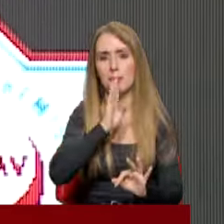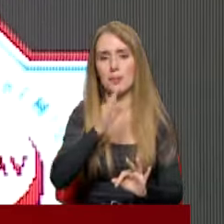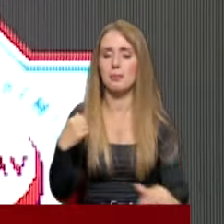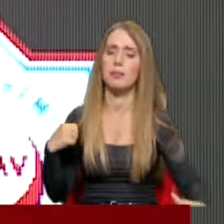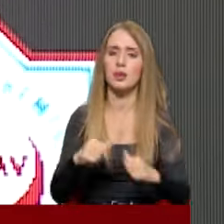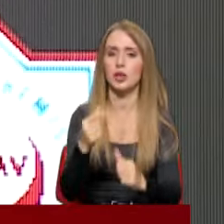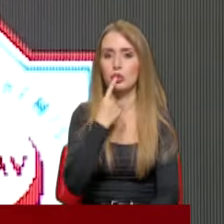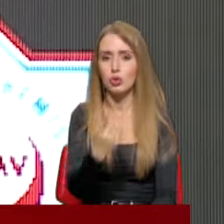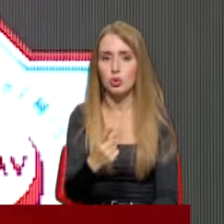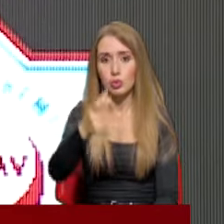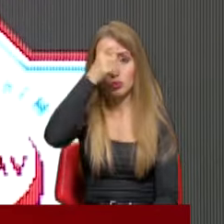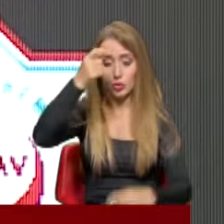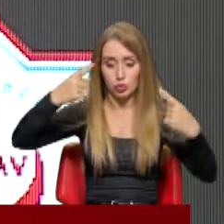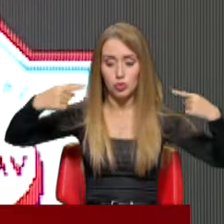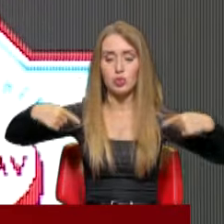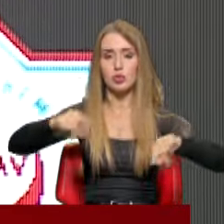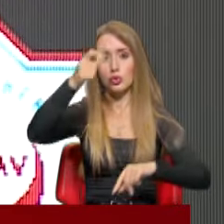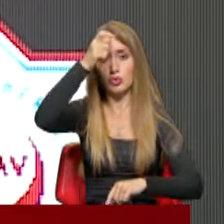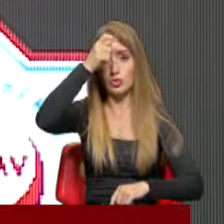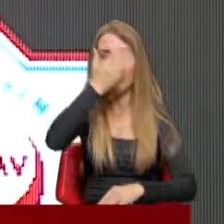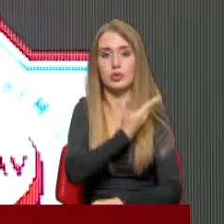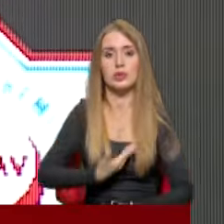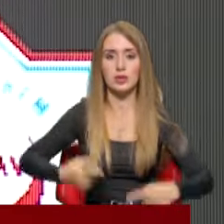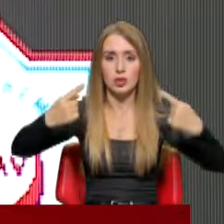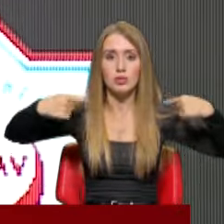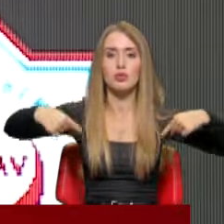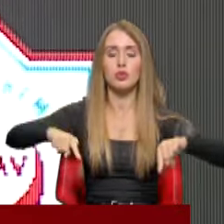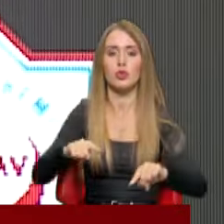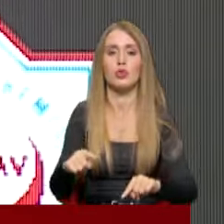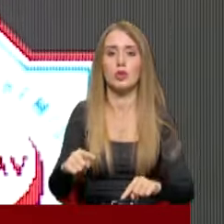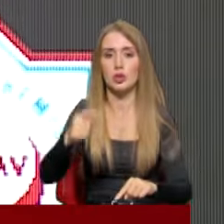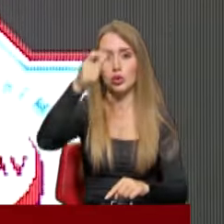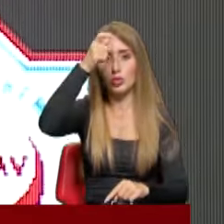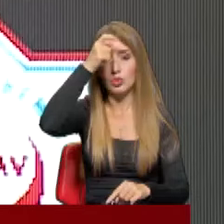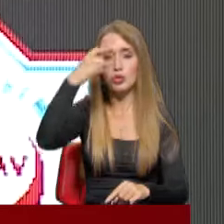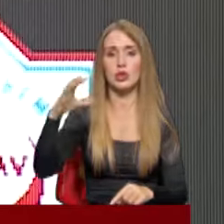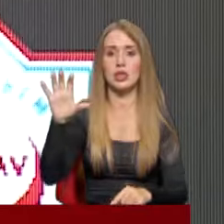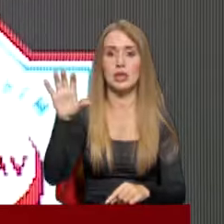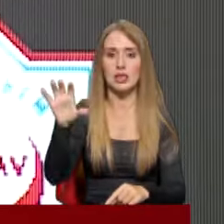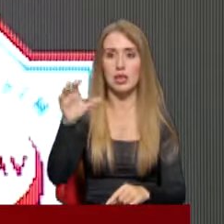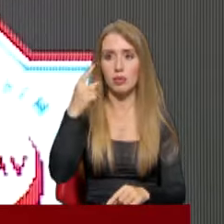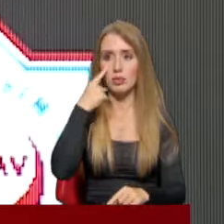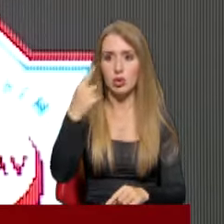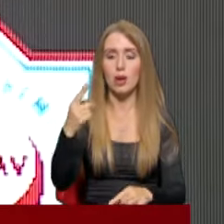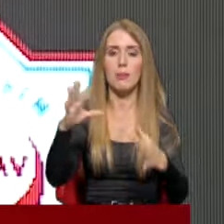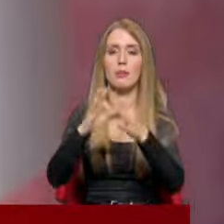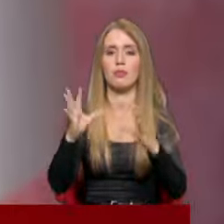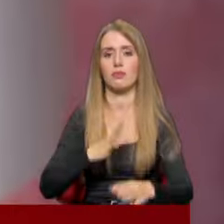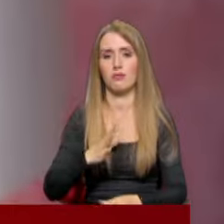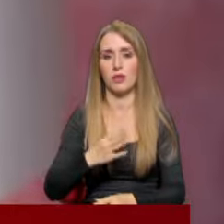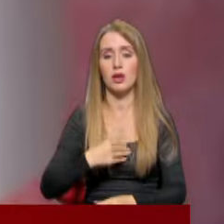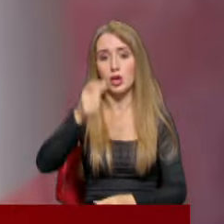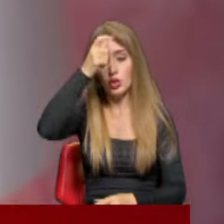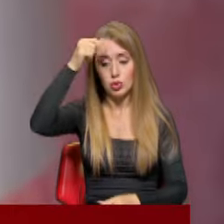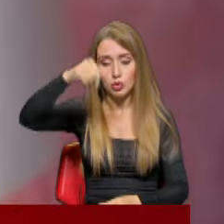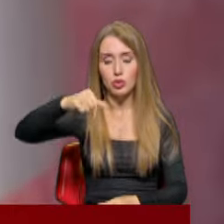yine söylüyorum. Türküz, Türkçüyüz. Kaynağını Türk İslam ülküsünde bulmuş Türk milliyetçileriyiz.